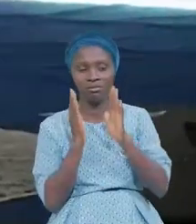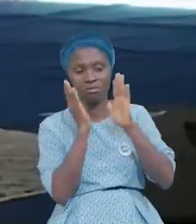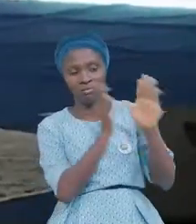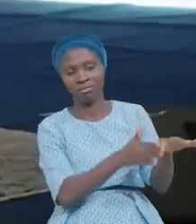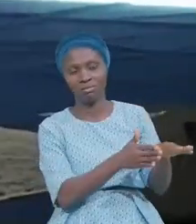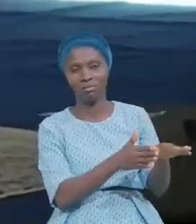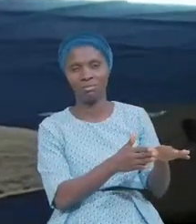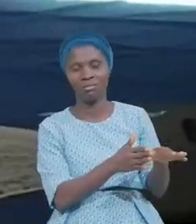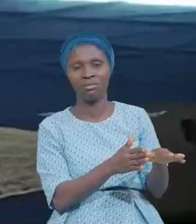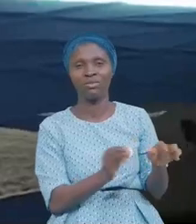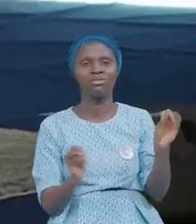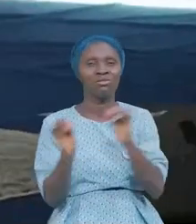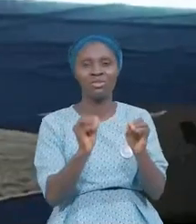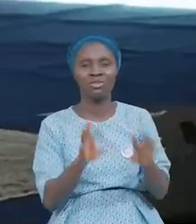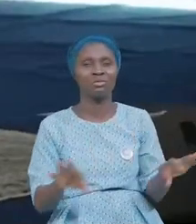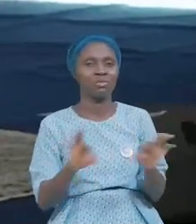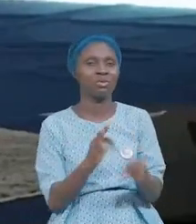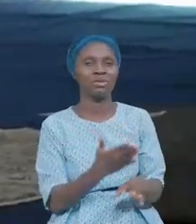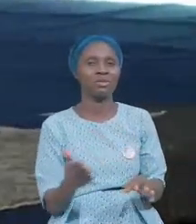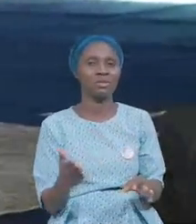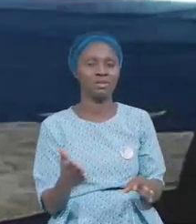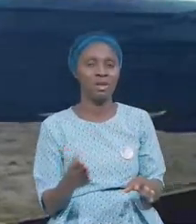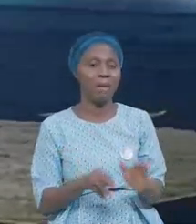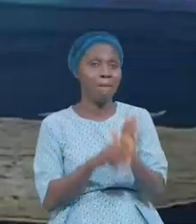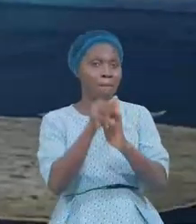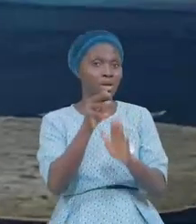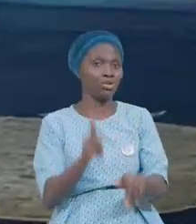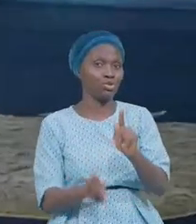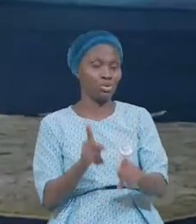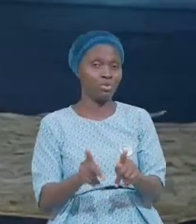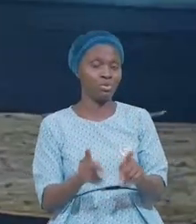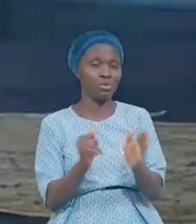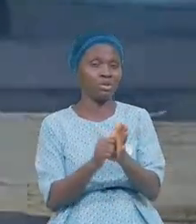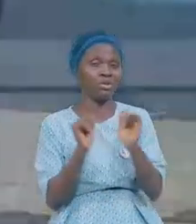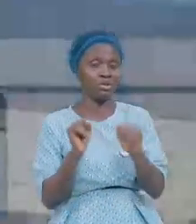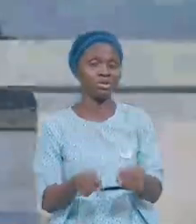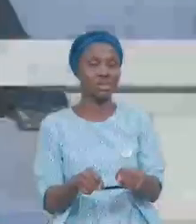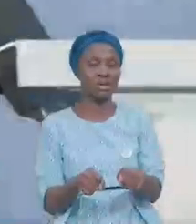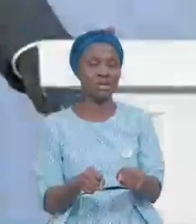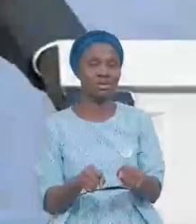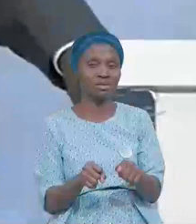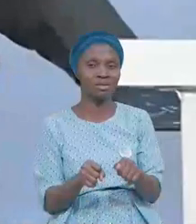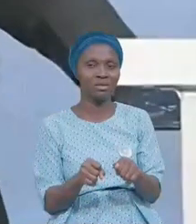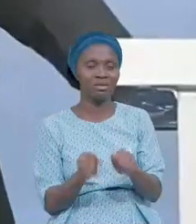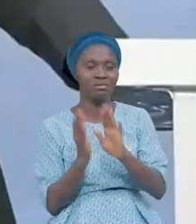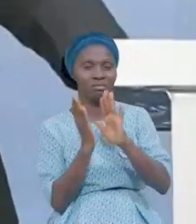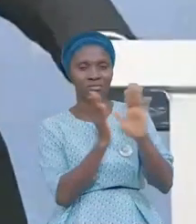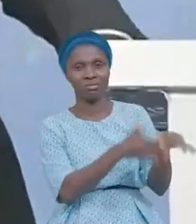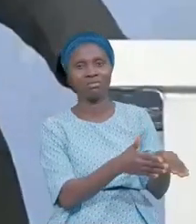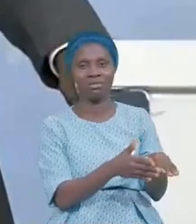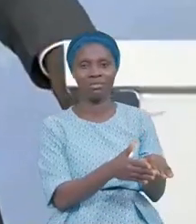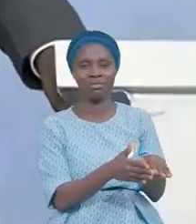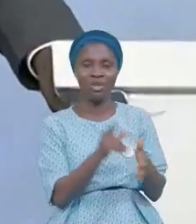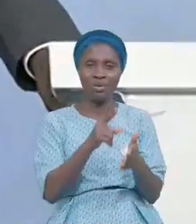choses non essentielles. Les gens matures qui peuvent minimiser tout ce qui est des